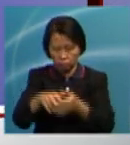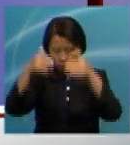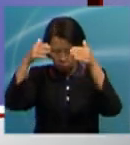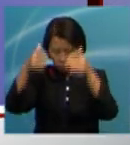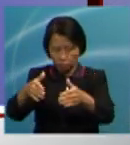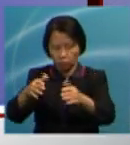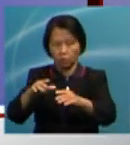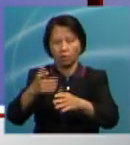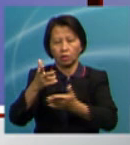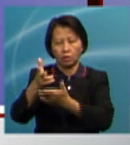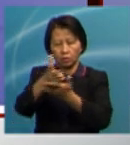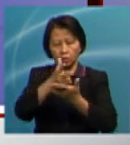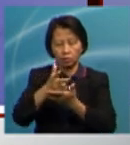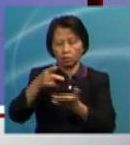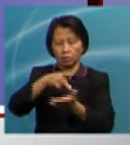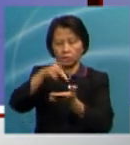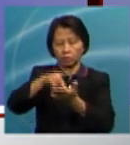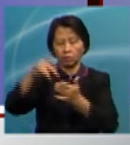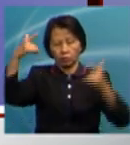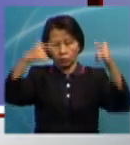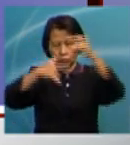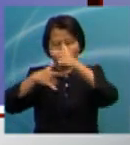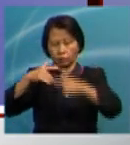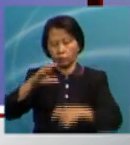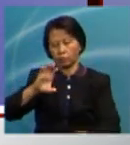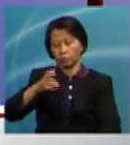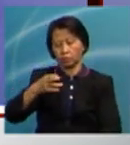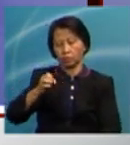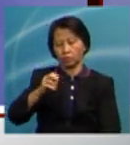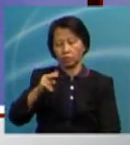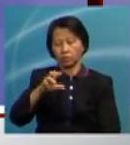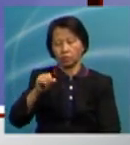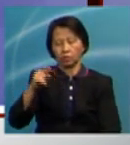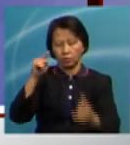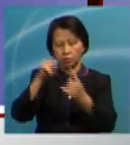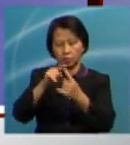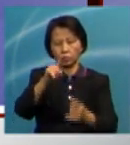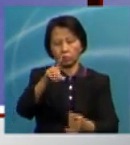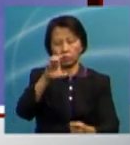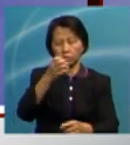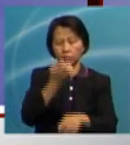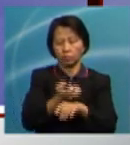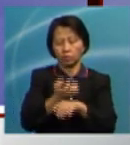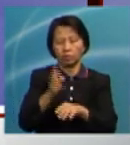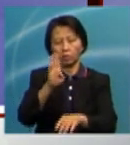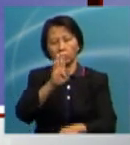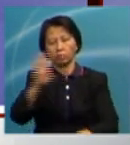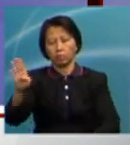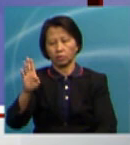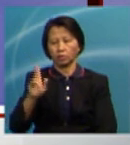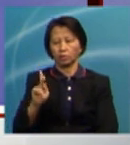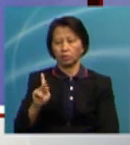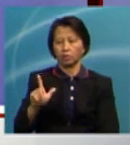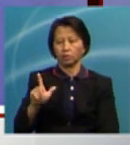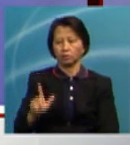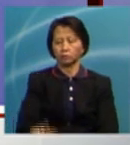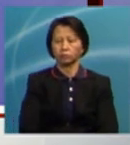di kawasan liputan pusat kawalan trafik udara chenai hingga ke 100 batu dari barat Kuala